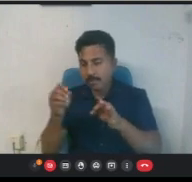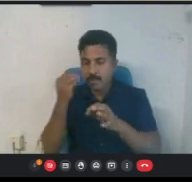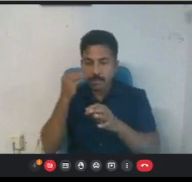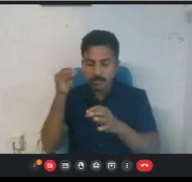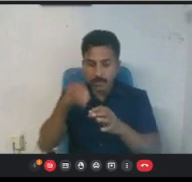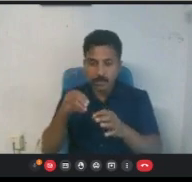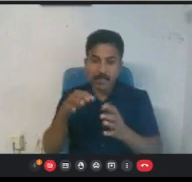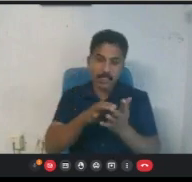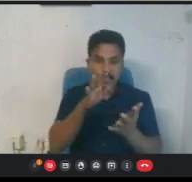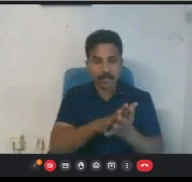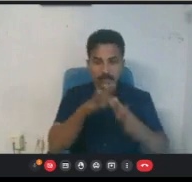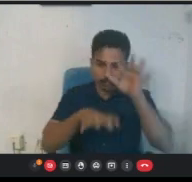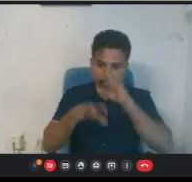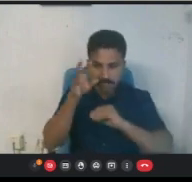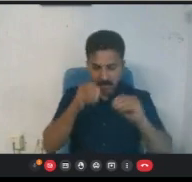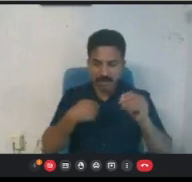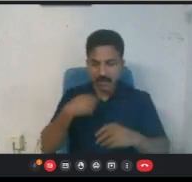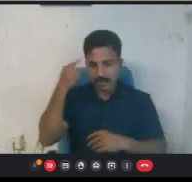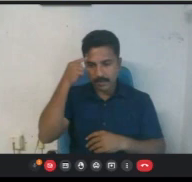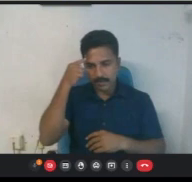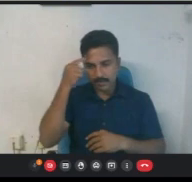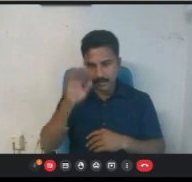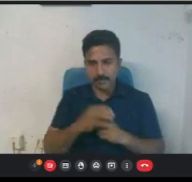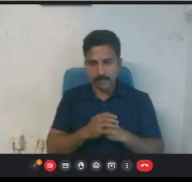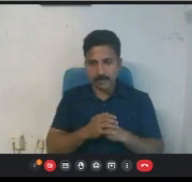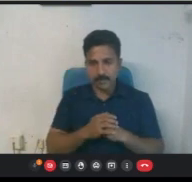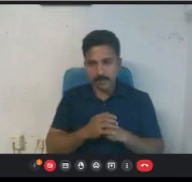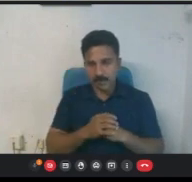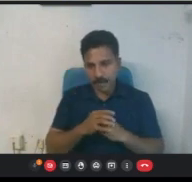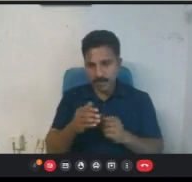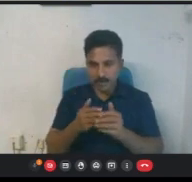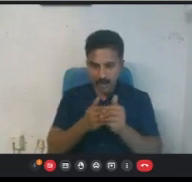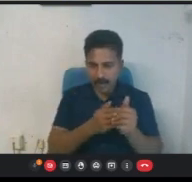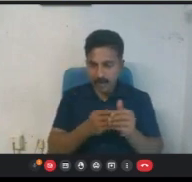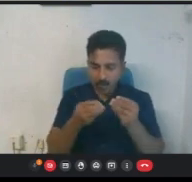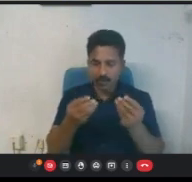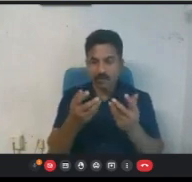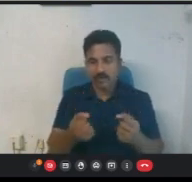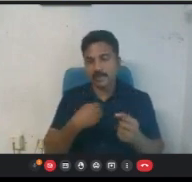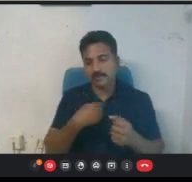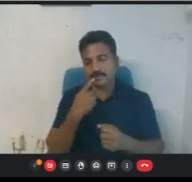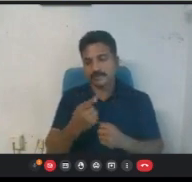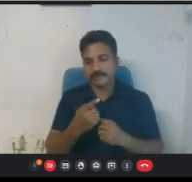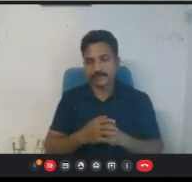പഠിക്കും എന്നുള്ള ചിന്തയാണ് എനിക്കുള്ളത്. അതിനും വേണ്ട നിർദ്ദേശം കൊടുക്കണം എന്നാണ് എനിക്ക് പറയാനുള്ളത്.